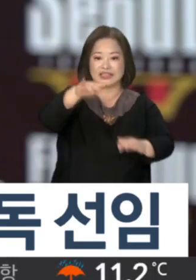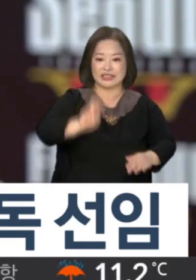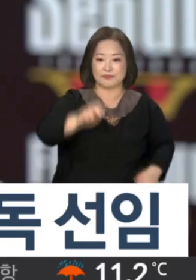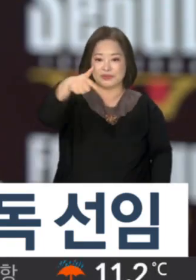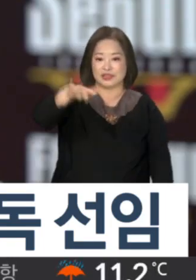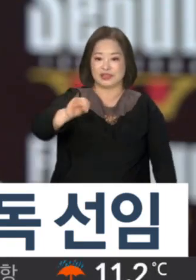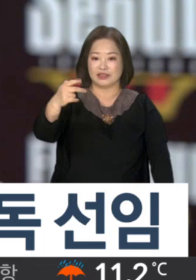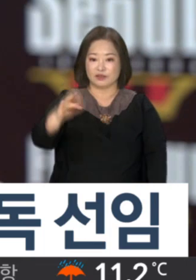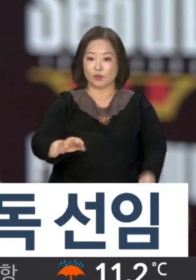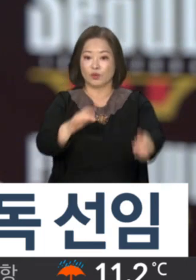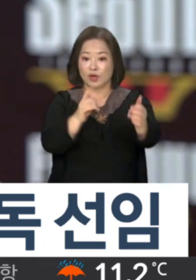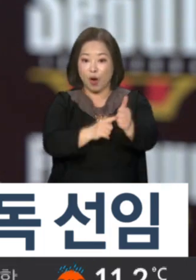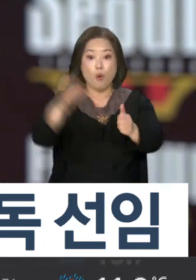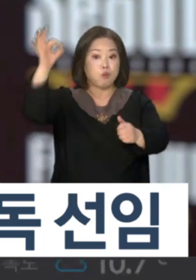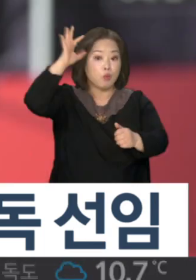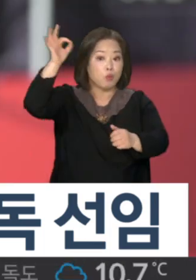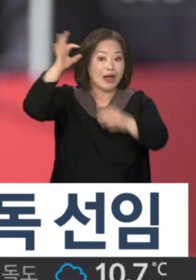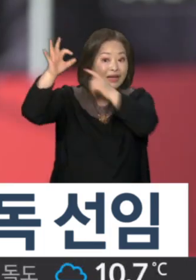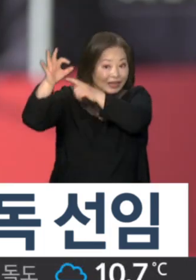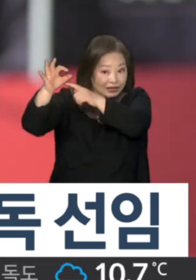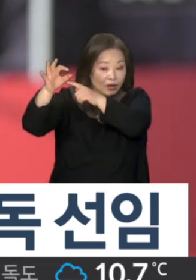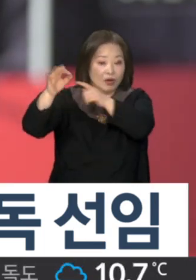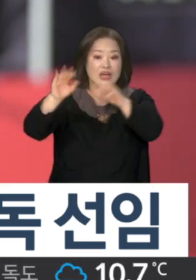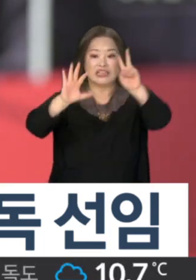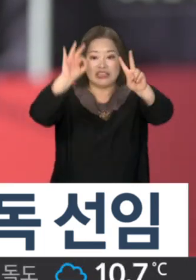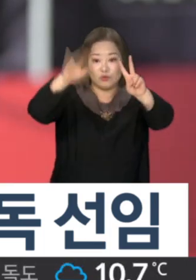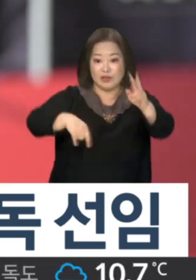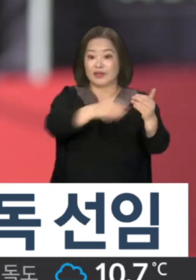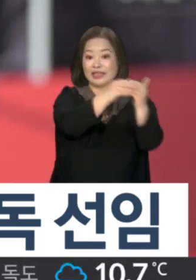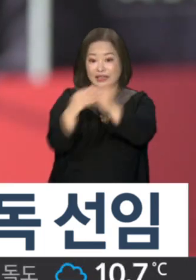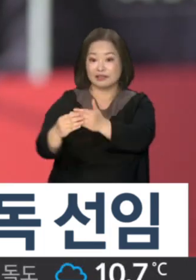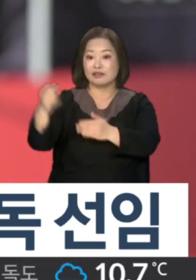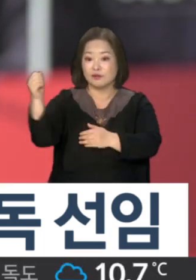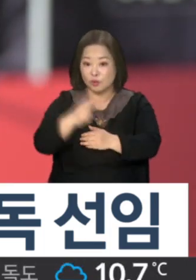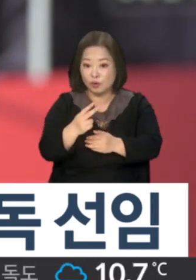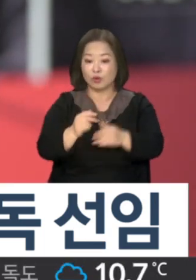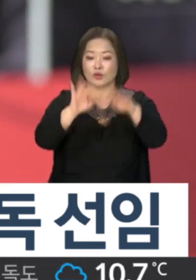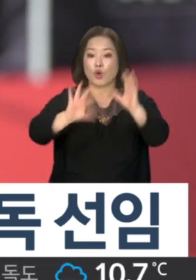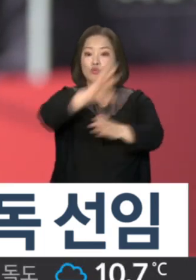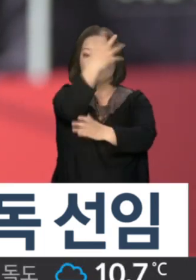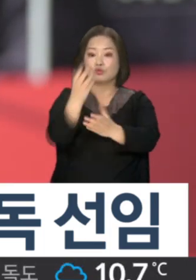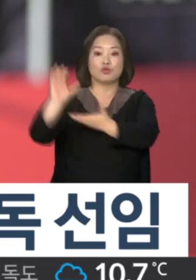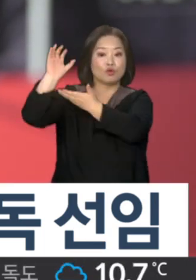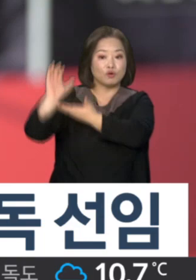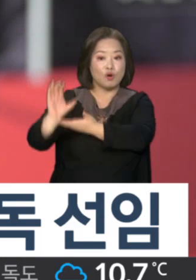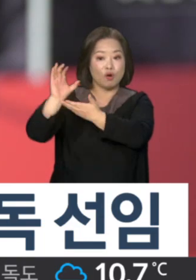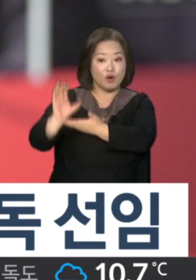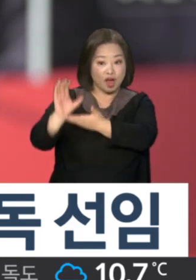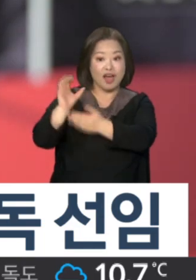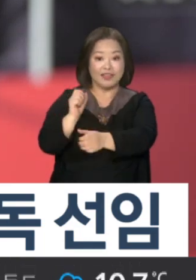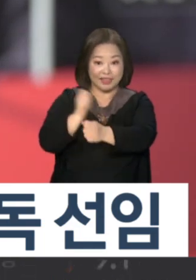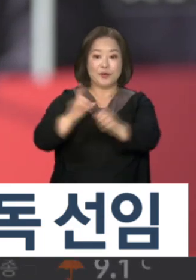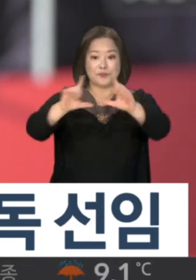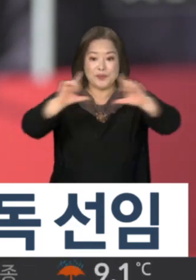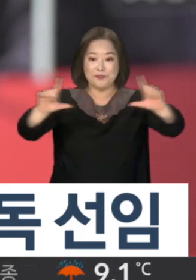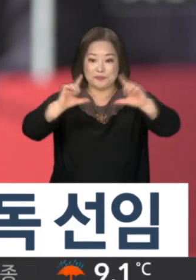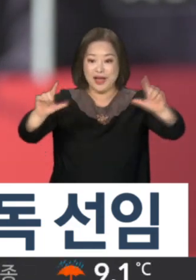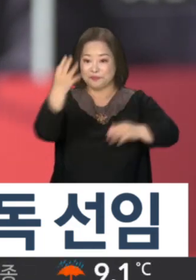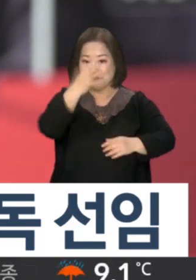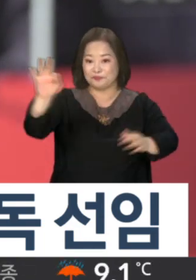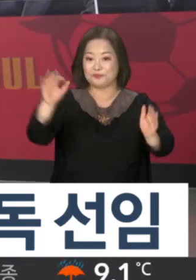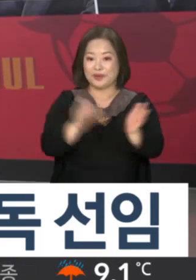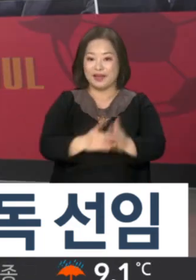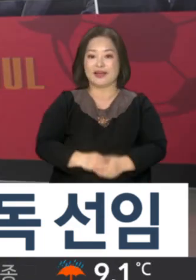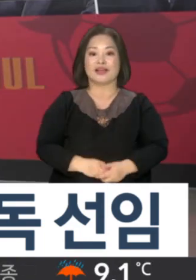김기동 감독은 올해 포항을 K리그1 2위로 이끌고 FA컵 우승컵까지 들어올리며 명장으로